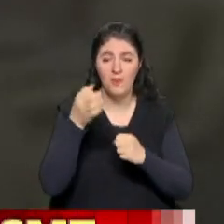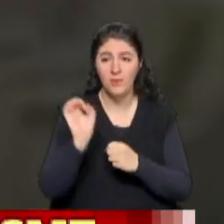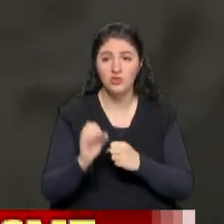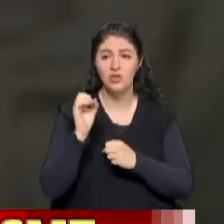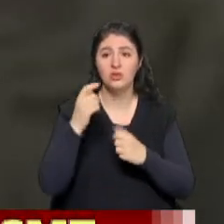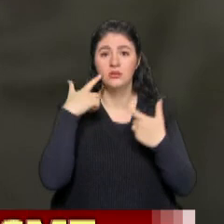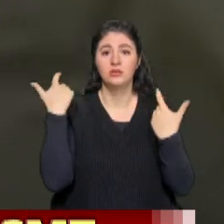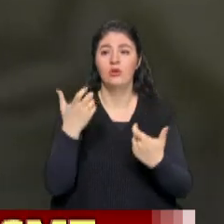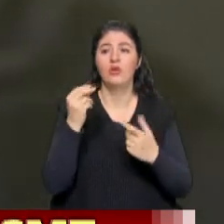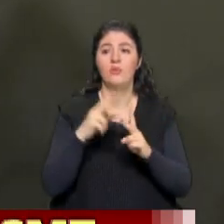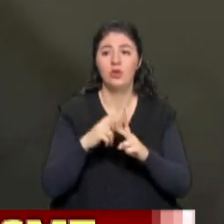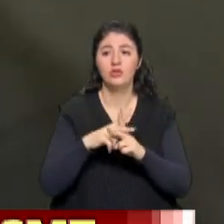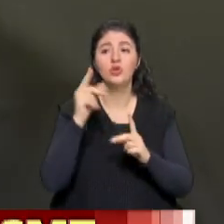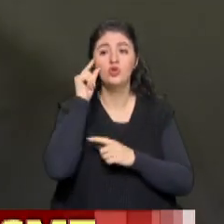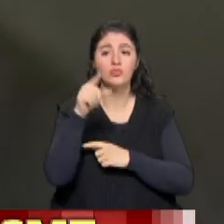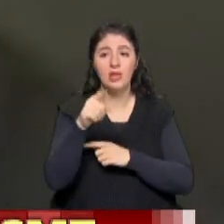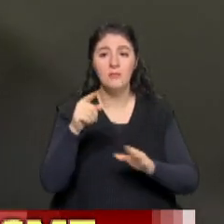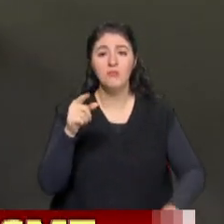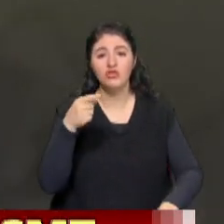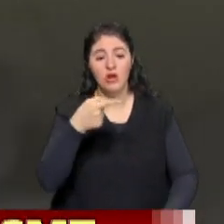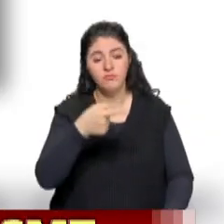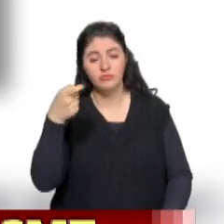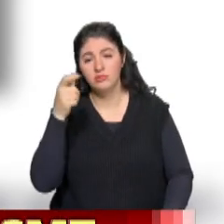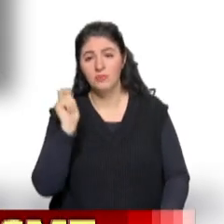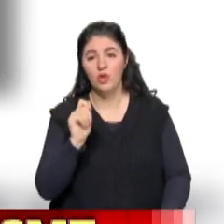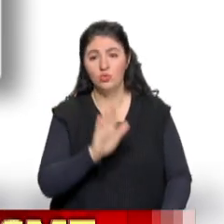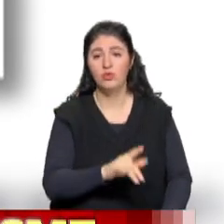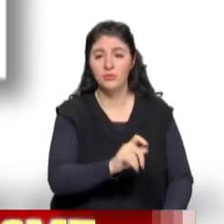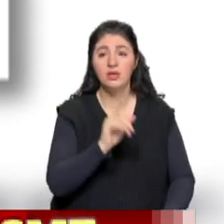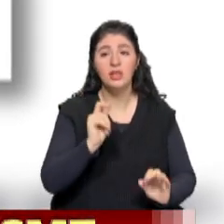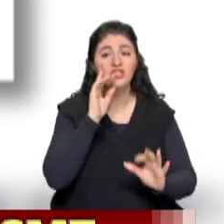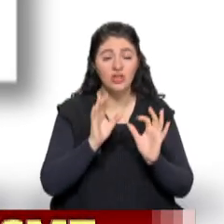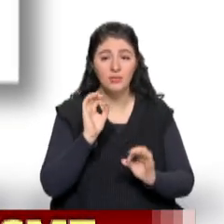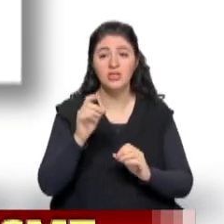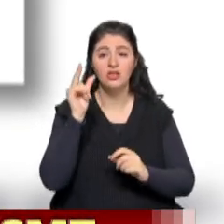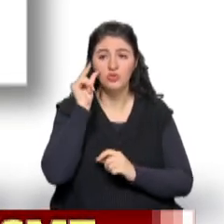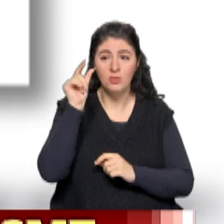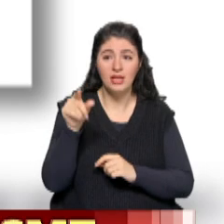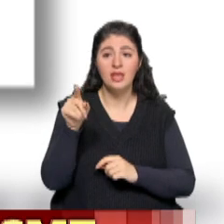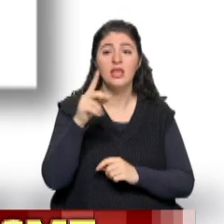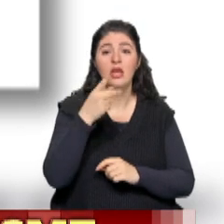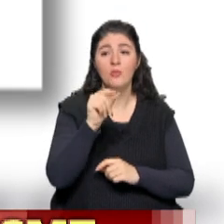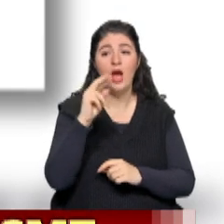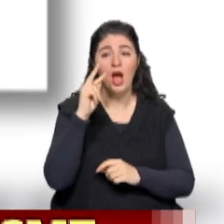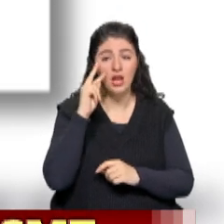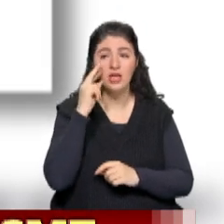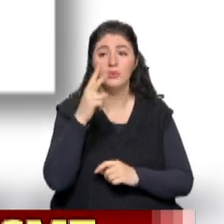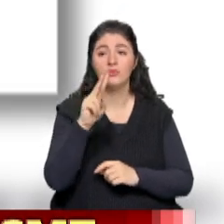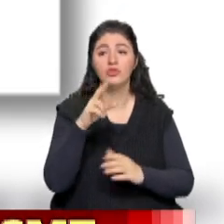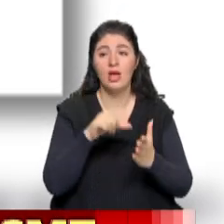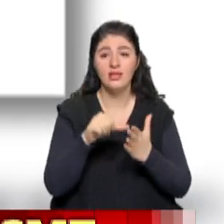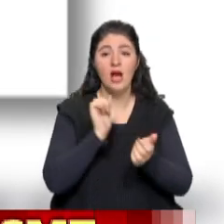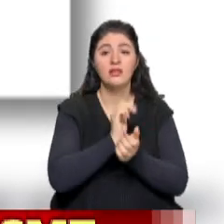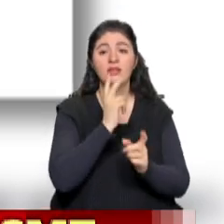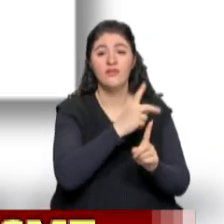alarma geçen polisler şüpheliyi bacağından vurarak durdurdu yapılan incelemede şahsın 11 Aralık 2023 tarihinde